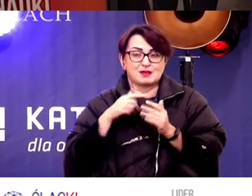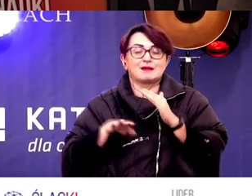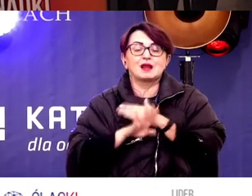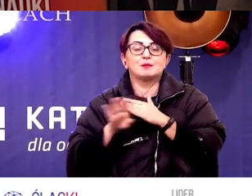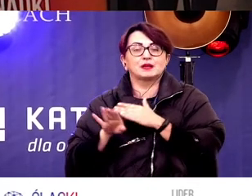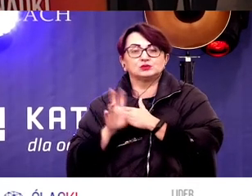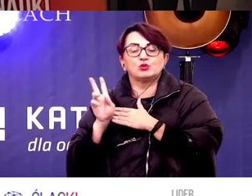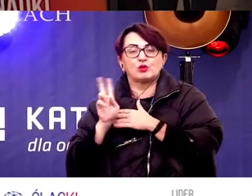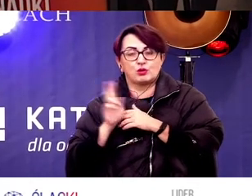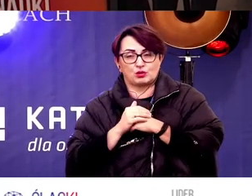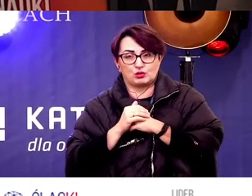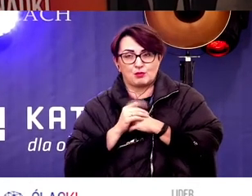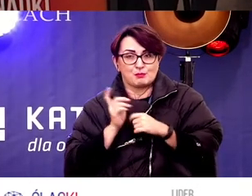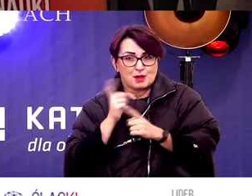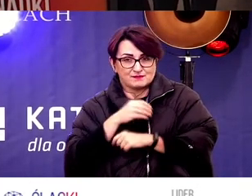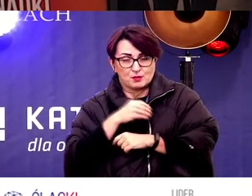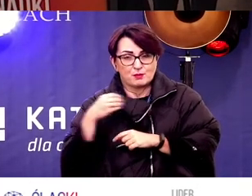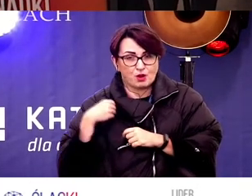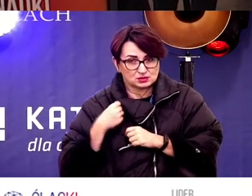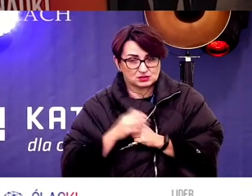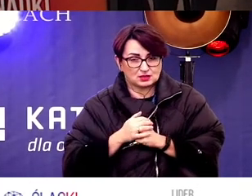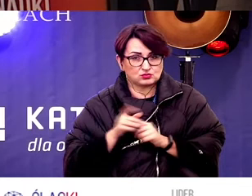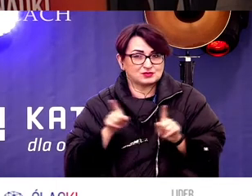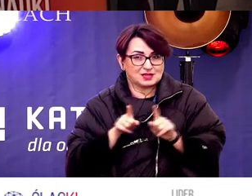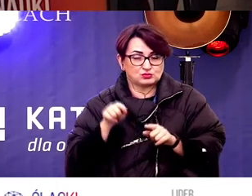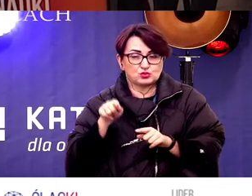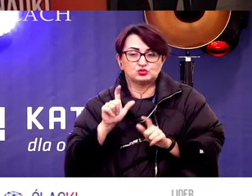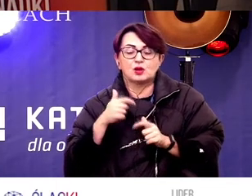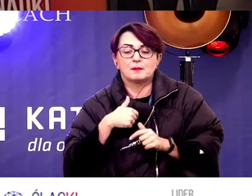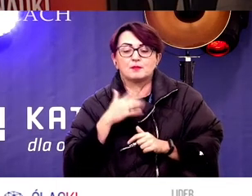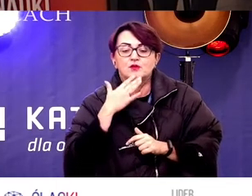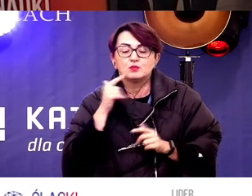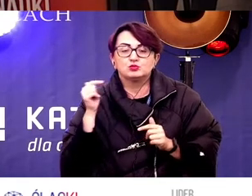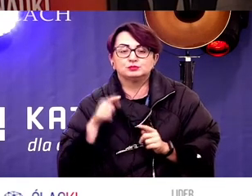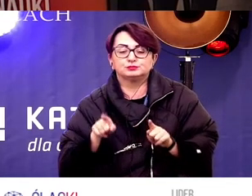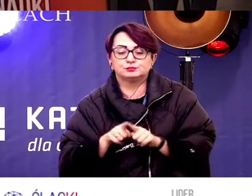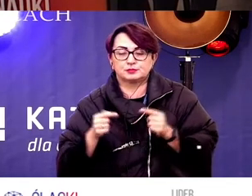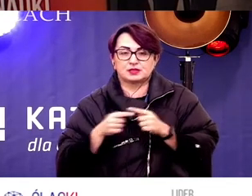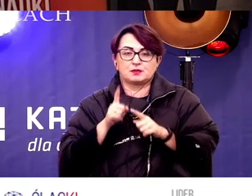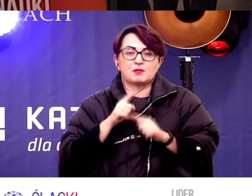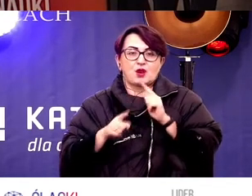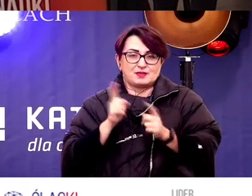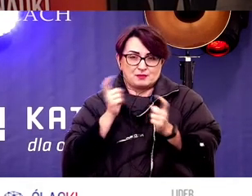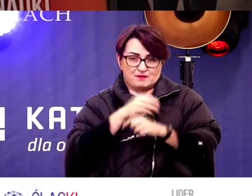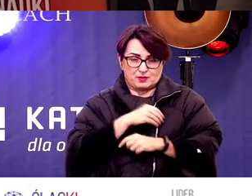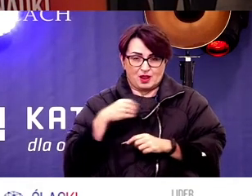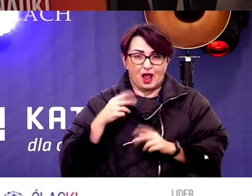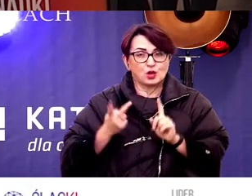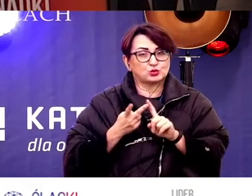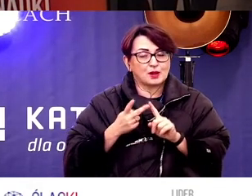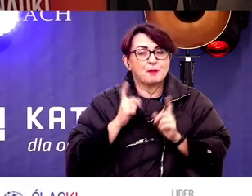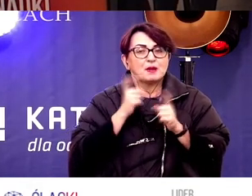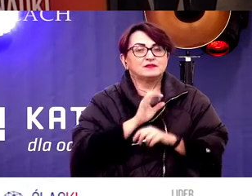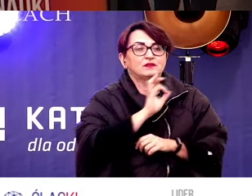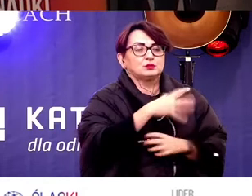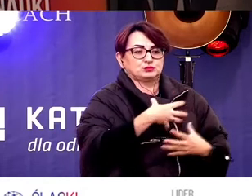reprezentujemy państwo polskie, czyli to, co mówimy, musi być zgodne z polityką tego państwa, a drugi powód to jest państwo